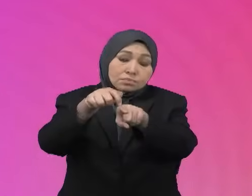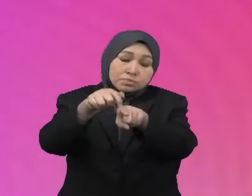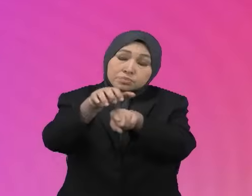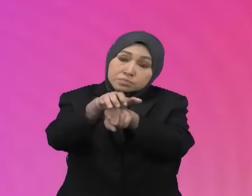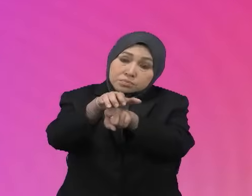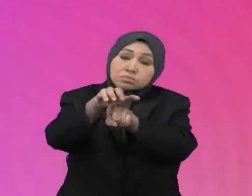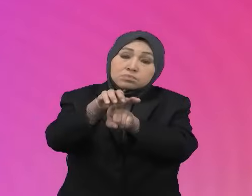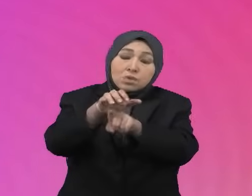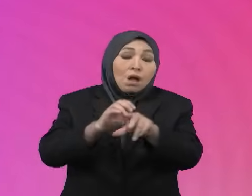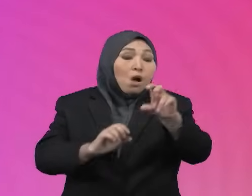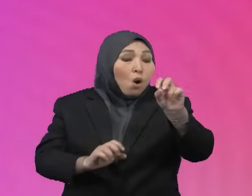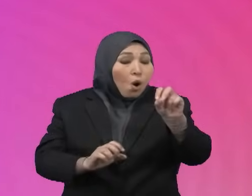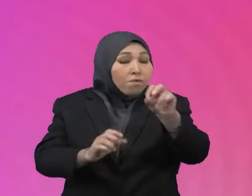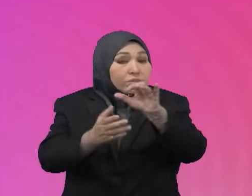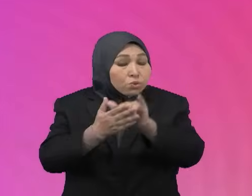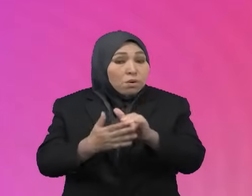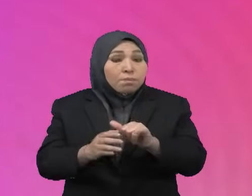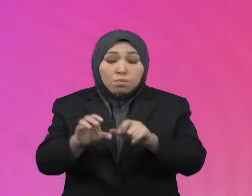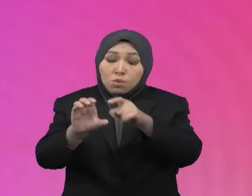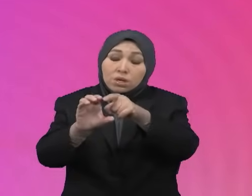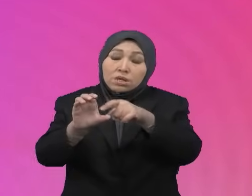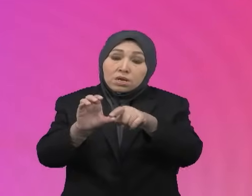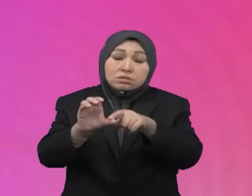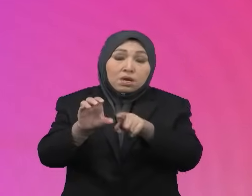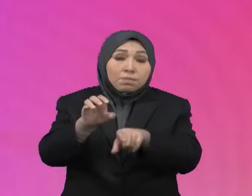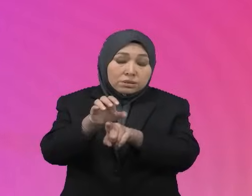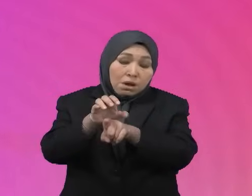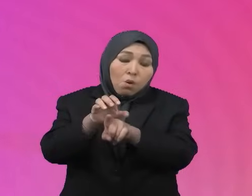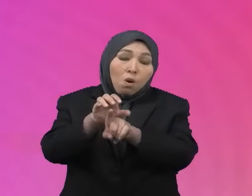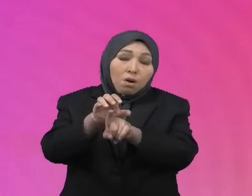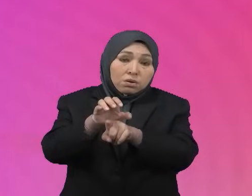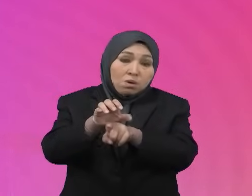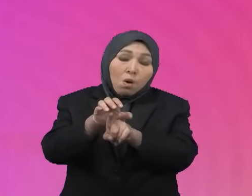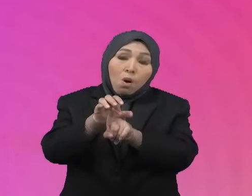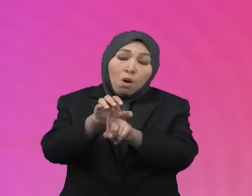kita sebut qaf tu, mulut kita sekadar kita menyebut baris atas. Qa.